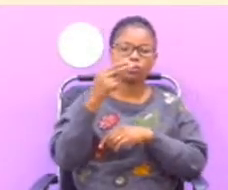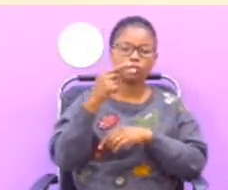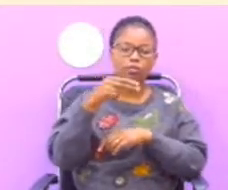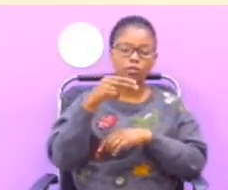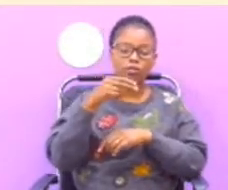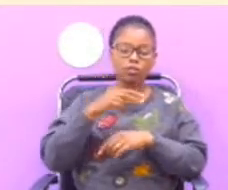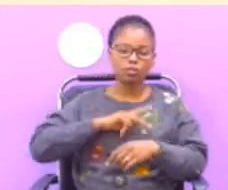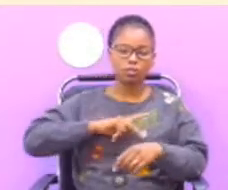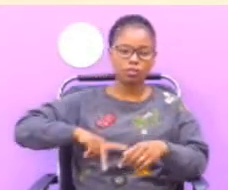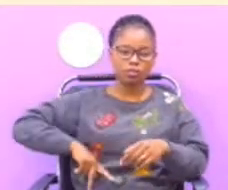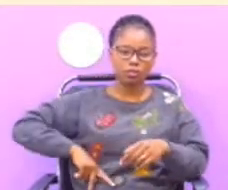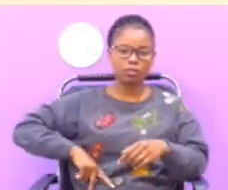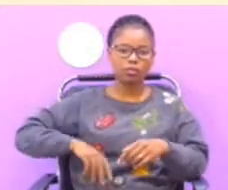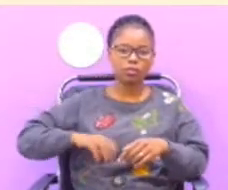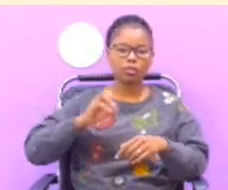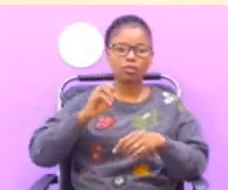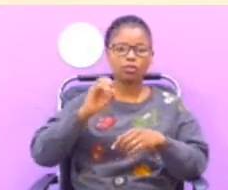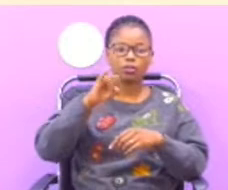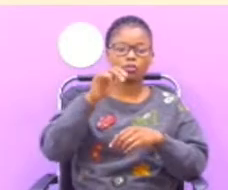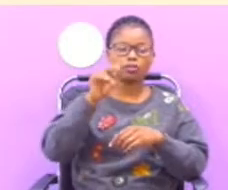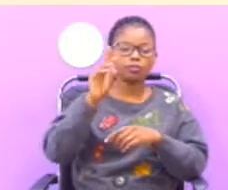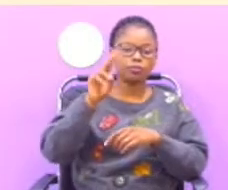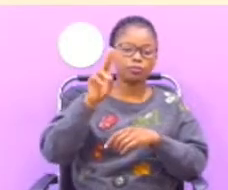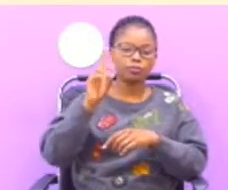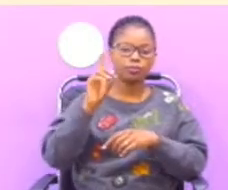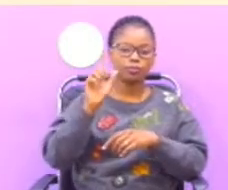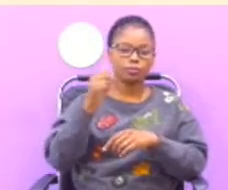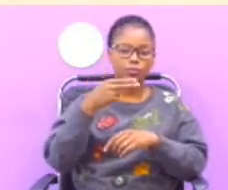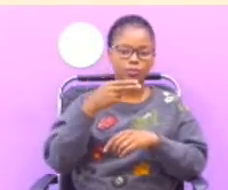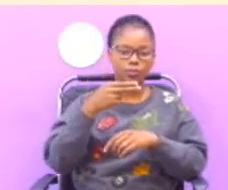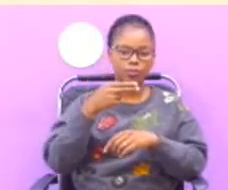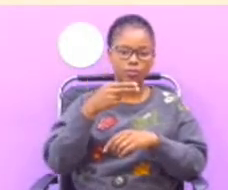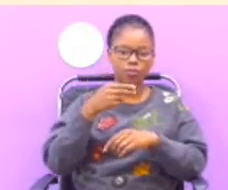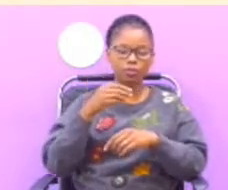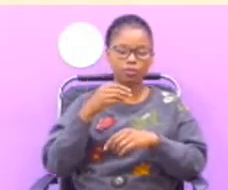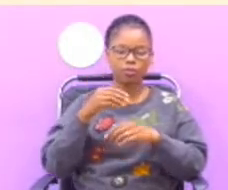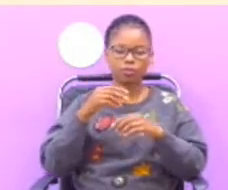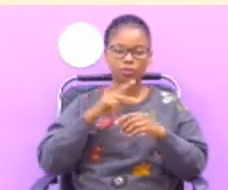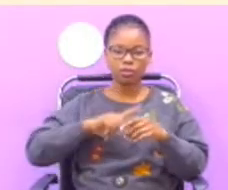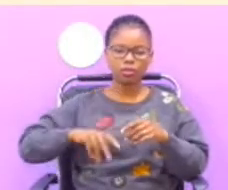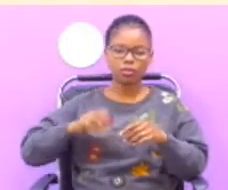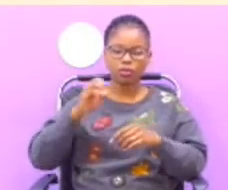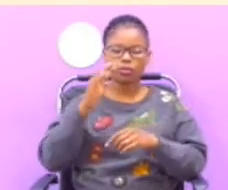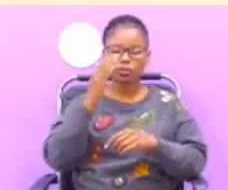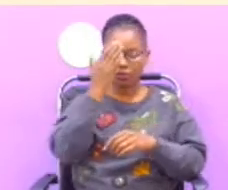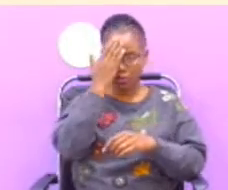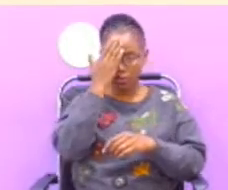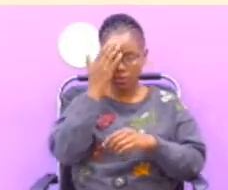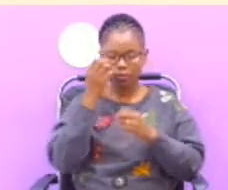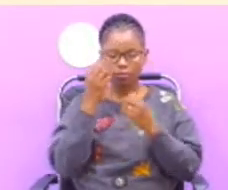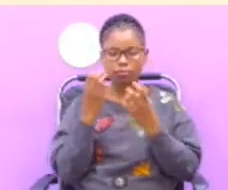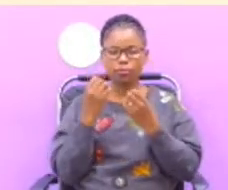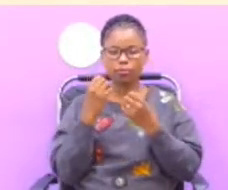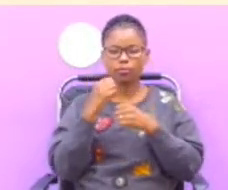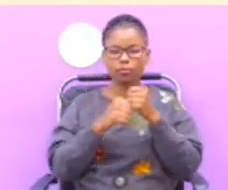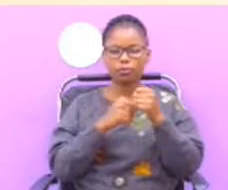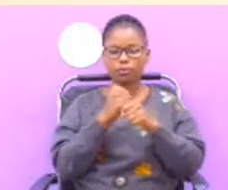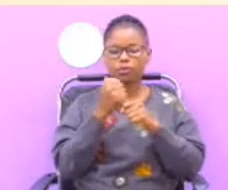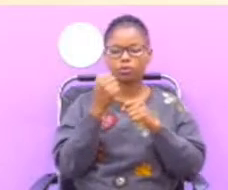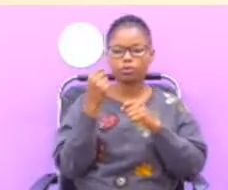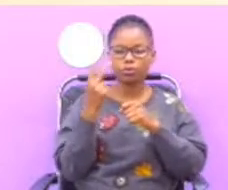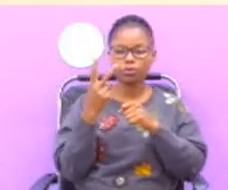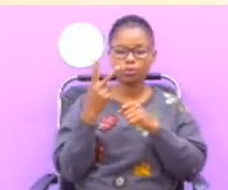na matukuini ma Jeroboamu wa Joasu muthamaki wa Israeli na ni miaka iri mbere ya